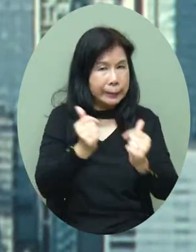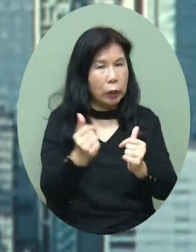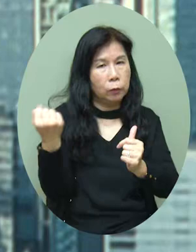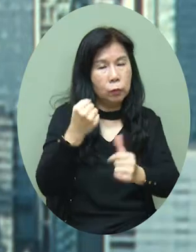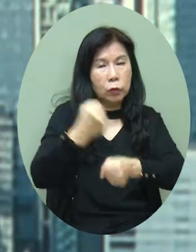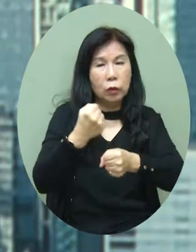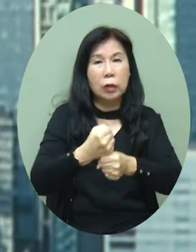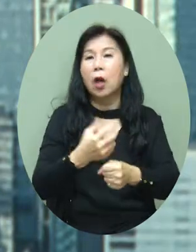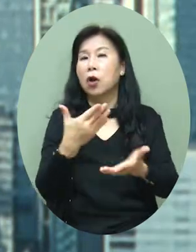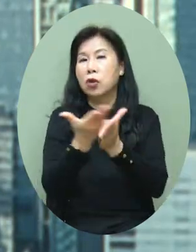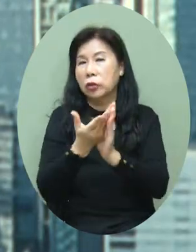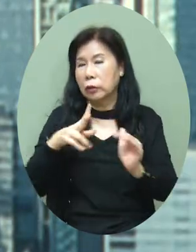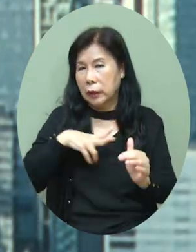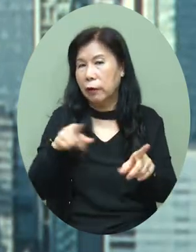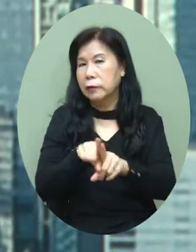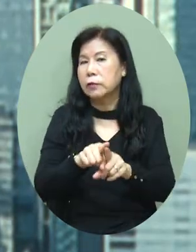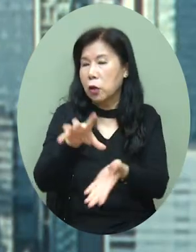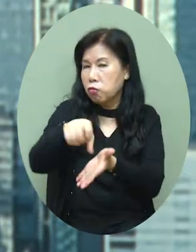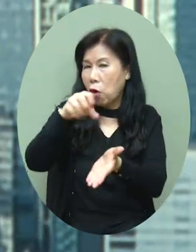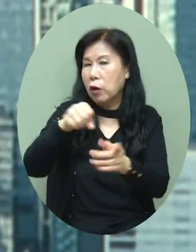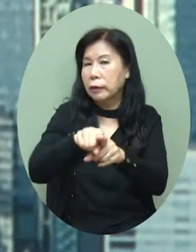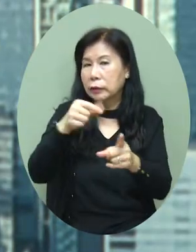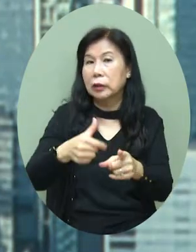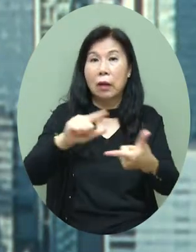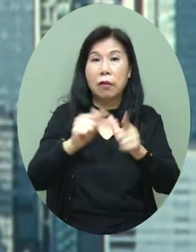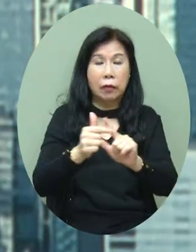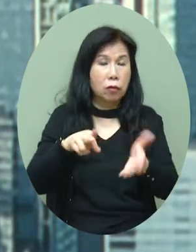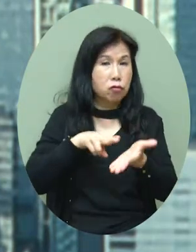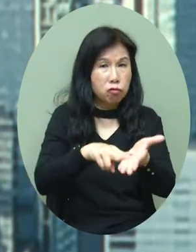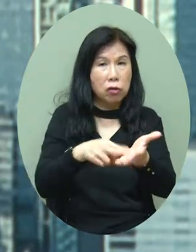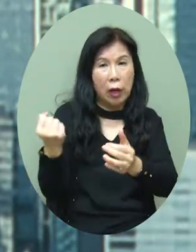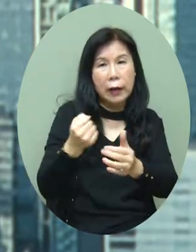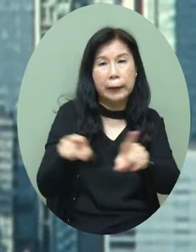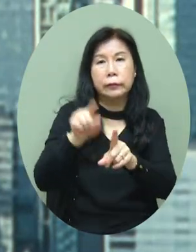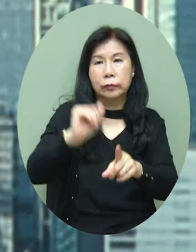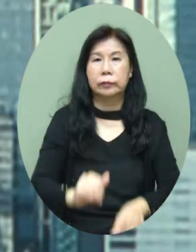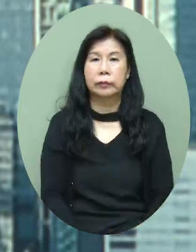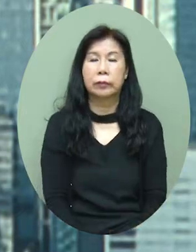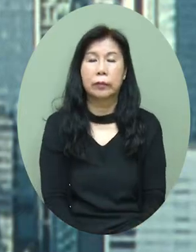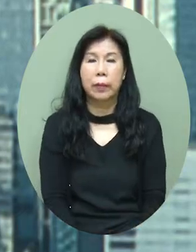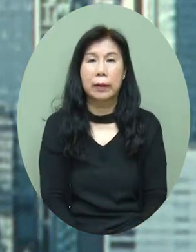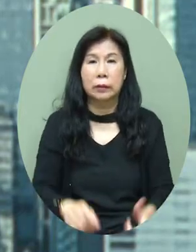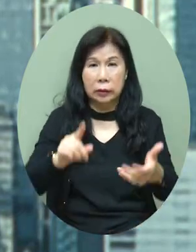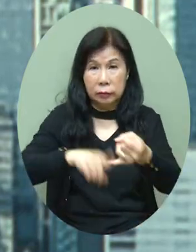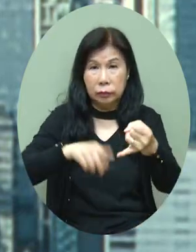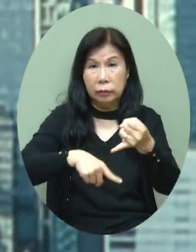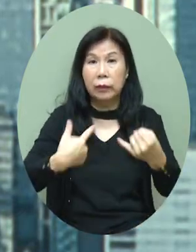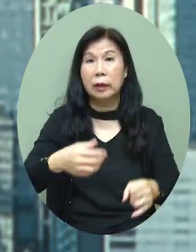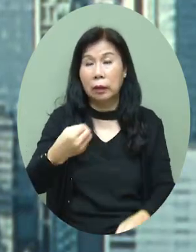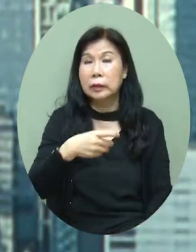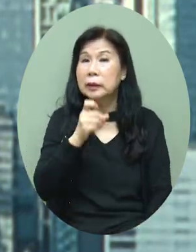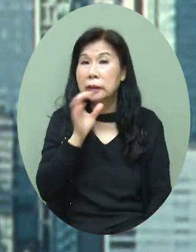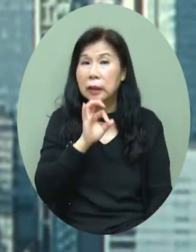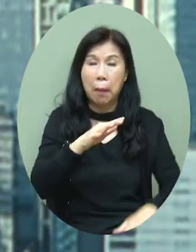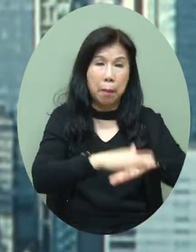得起唔同嘅情況嘅考驗嘅。咁所以我覺得個機制嘅公信力咧係冇乜大問題嘅。至於我哋是否有